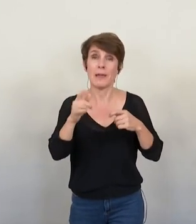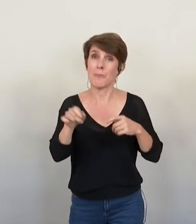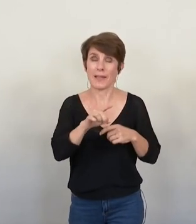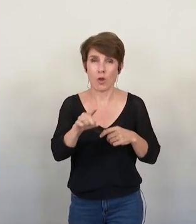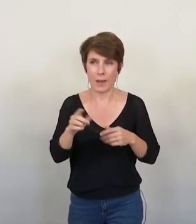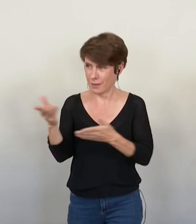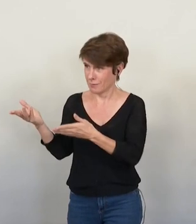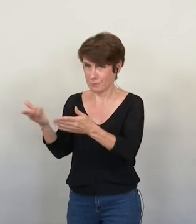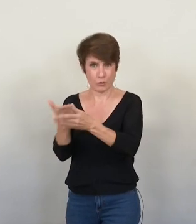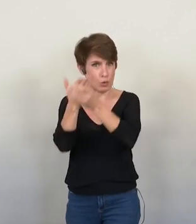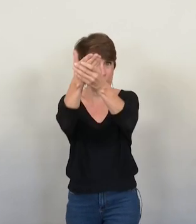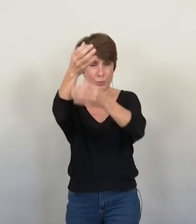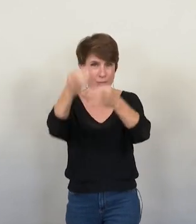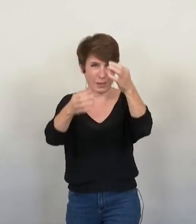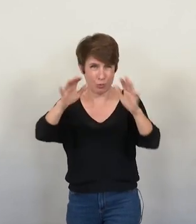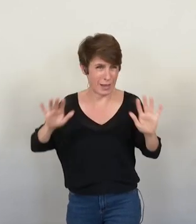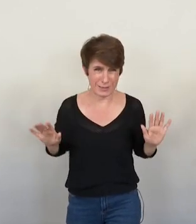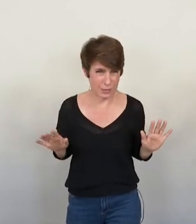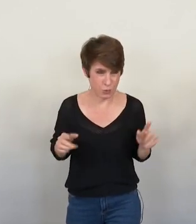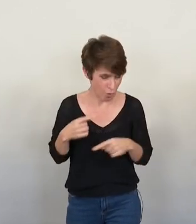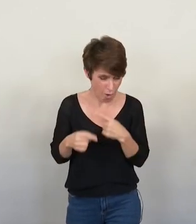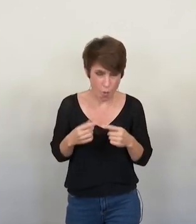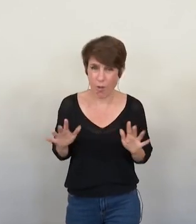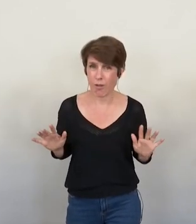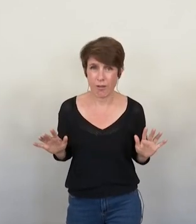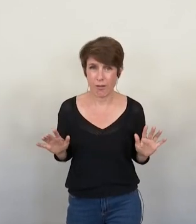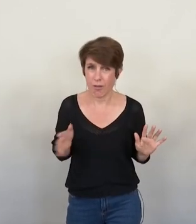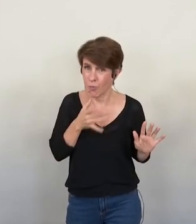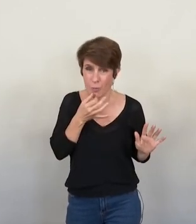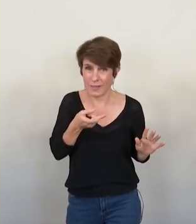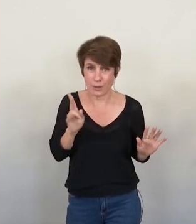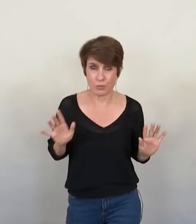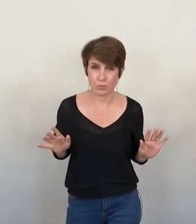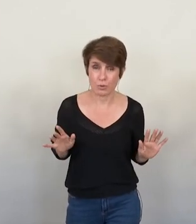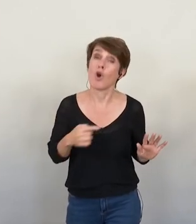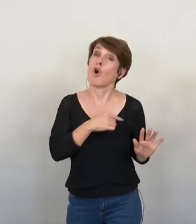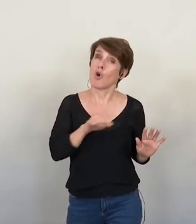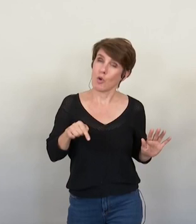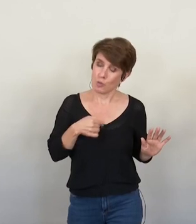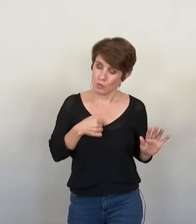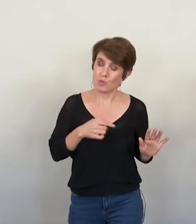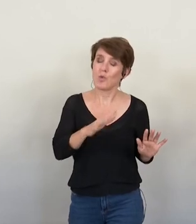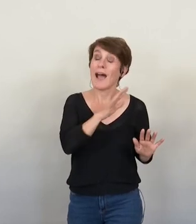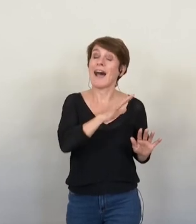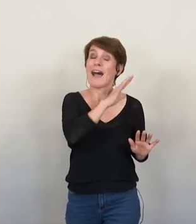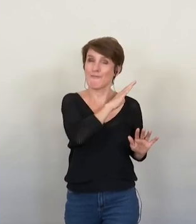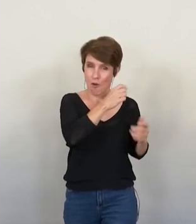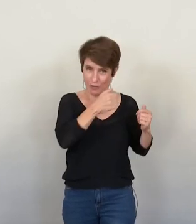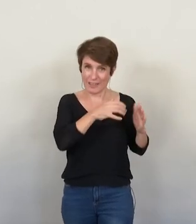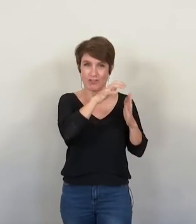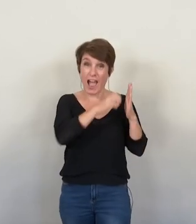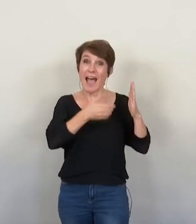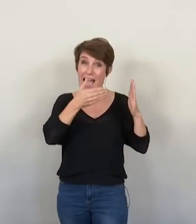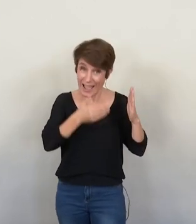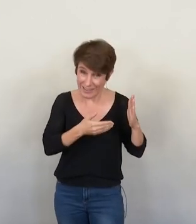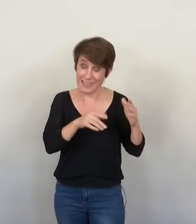a rien de plus à rendir on peut juste dire que nous avions pris un arrêté sous une autre forme précédemment